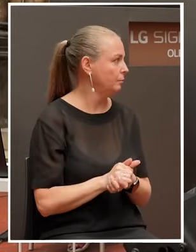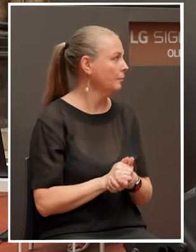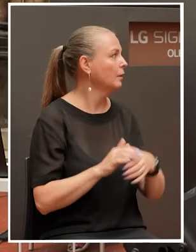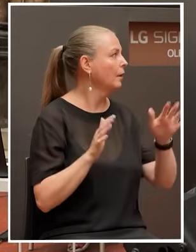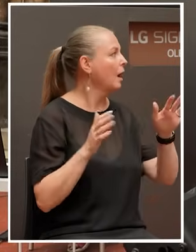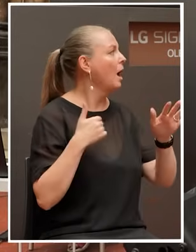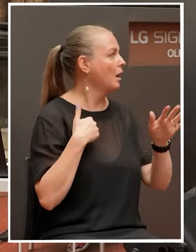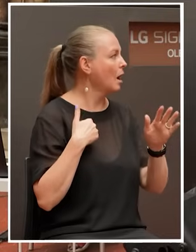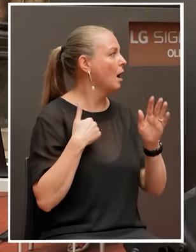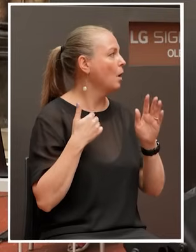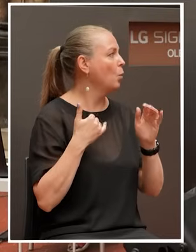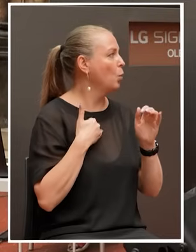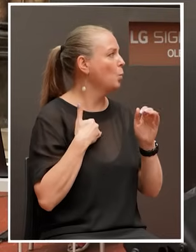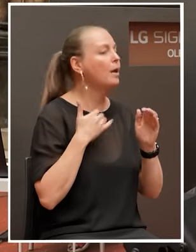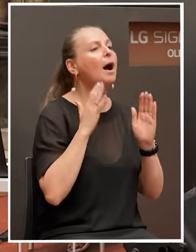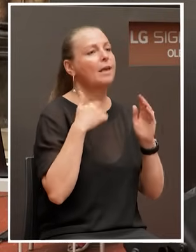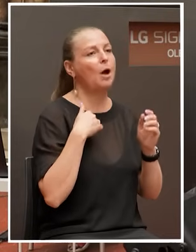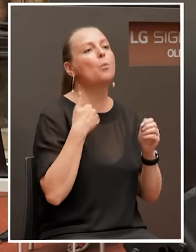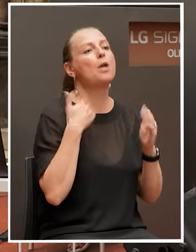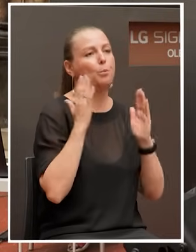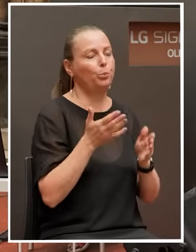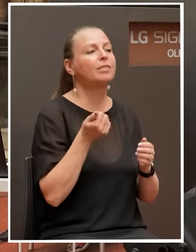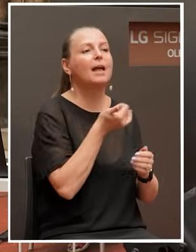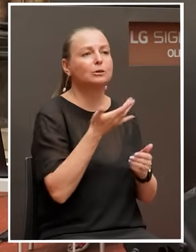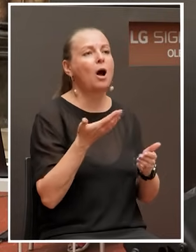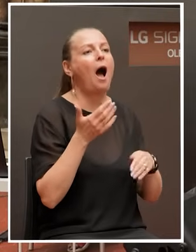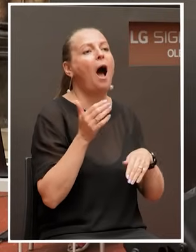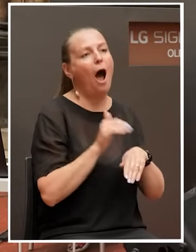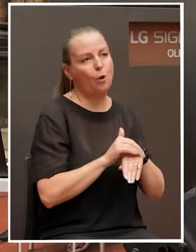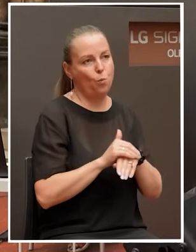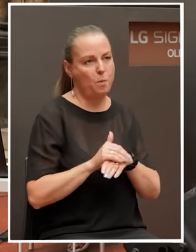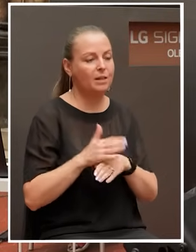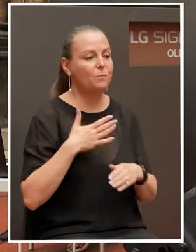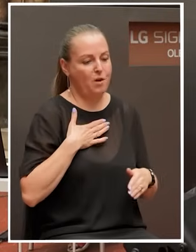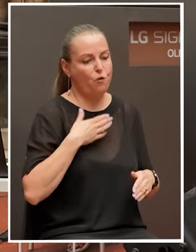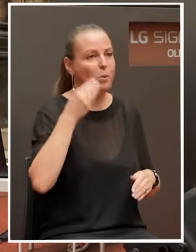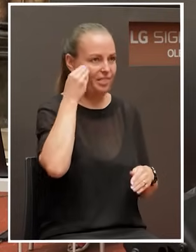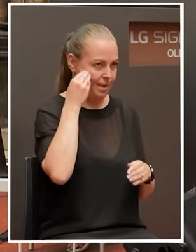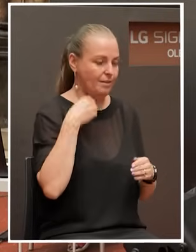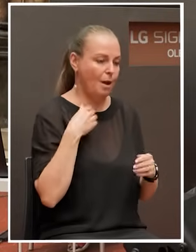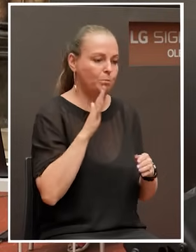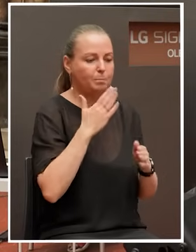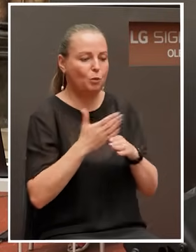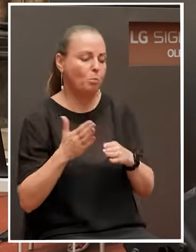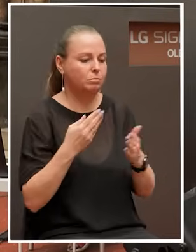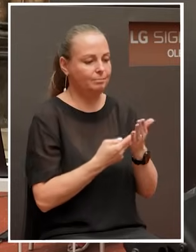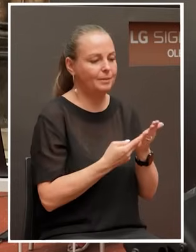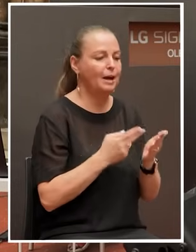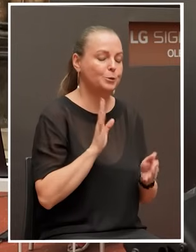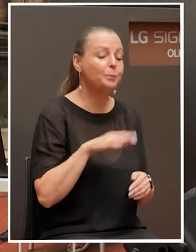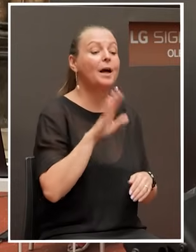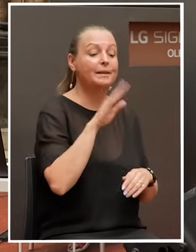У меня будет несколько аргументов и союзников в этой точке зрения. И вот,